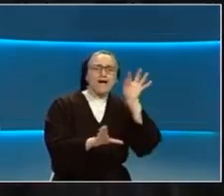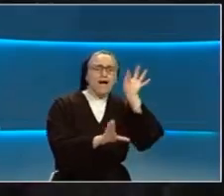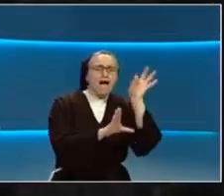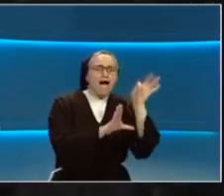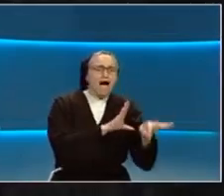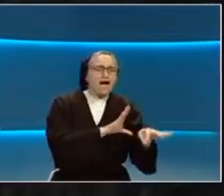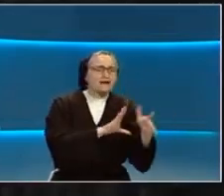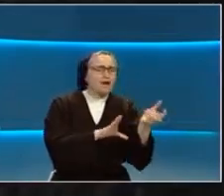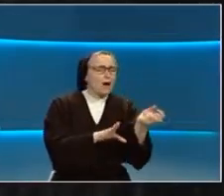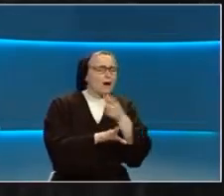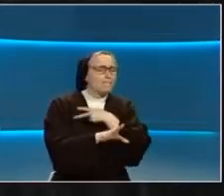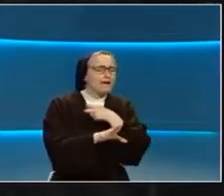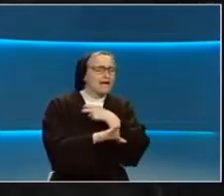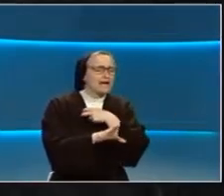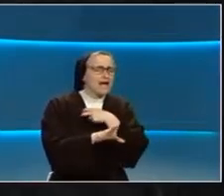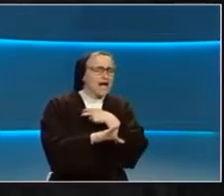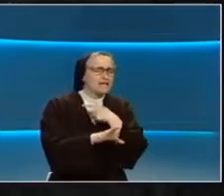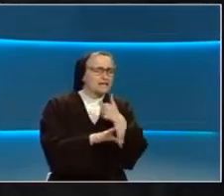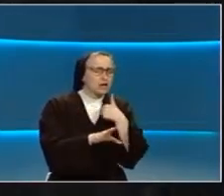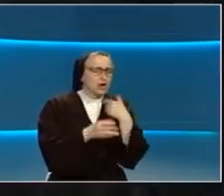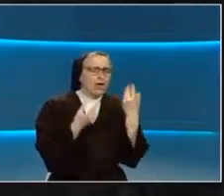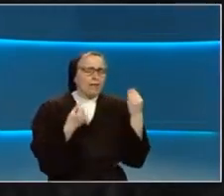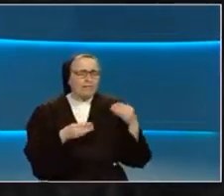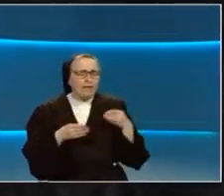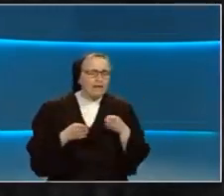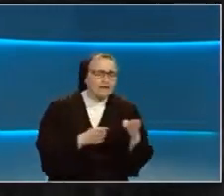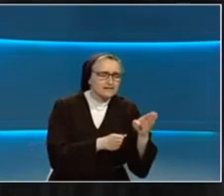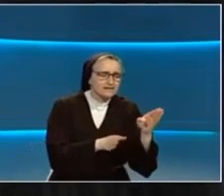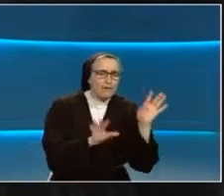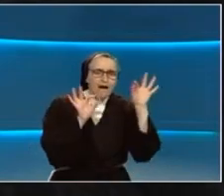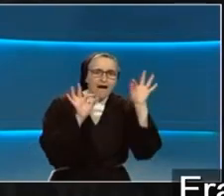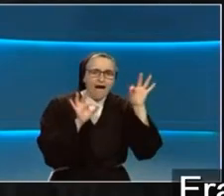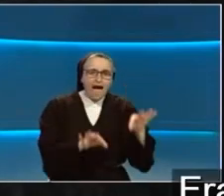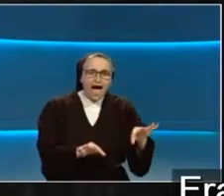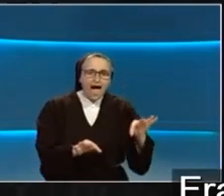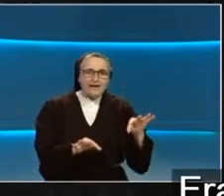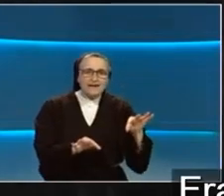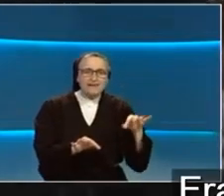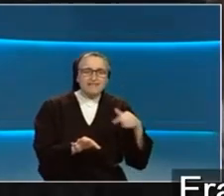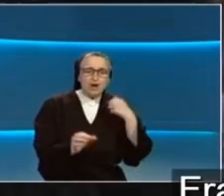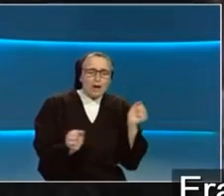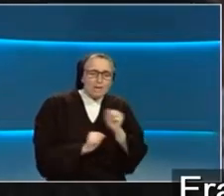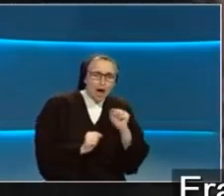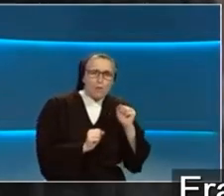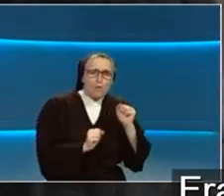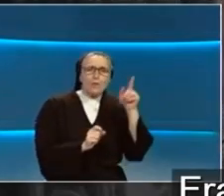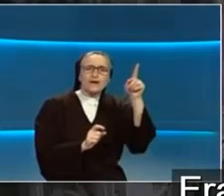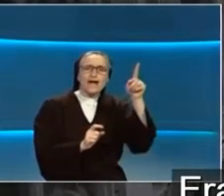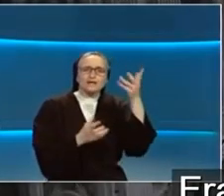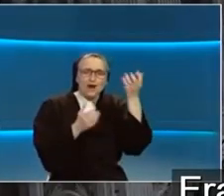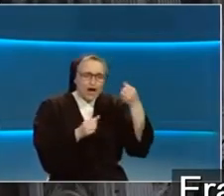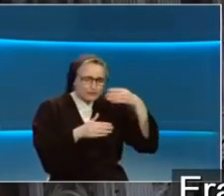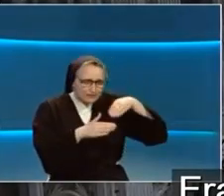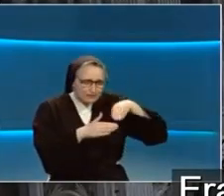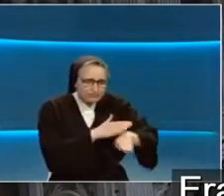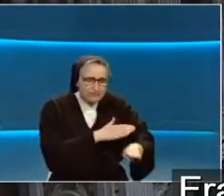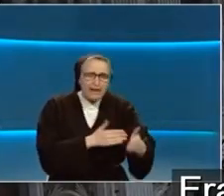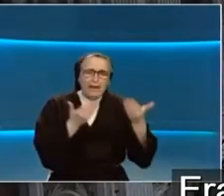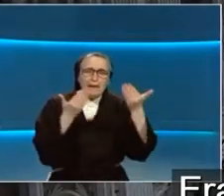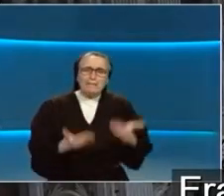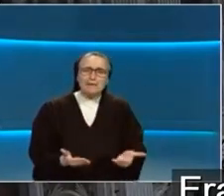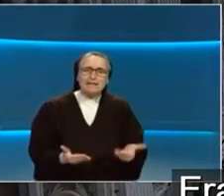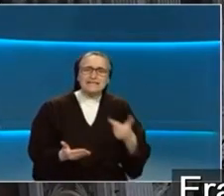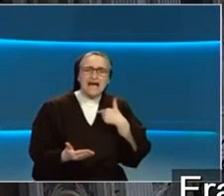우리가 상실한 가장 깊은 지점에 도달하셨고 우리의 두려움에 얽힌 길을 걸으셨습니다. 또한 우리의